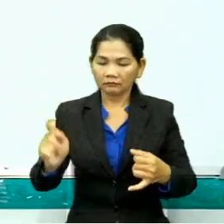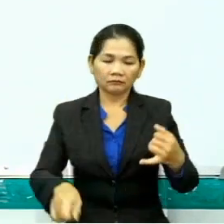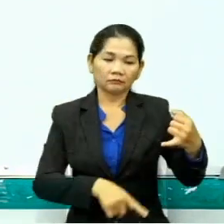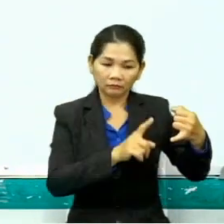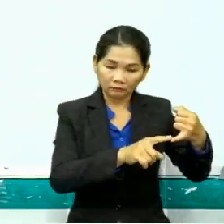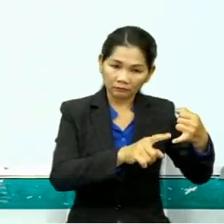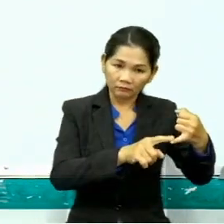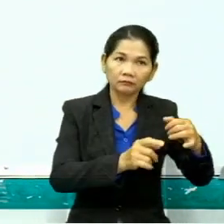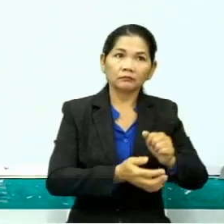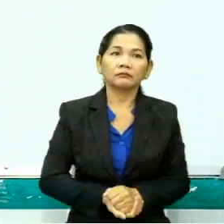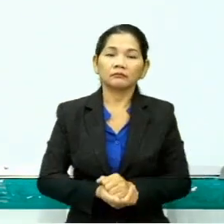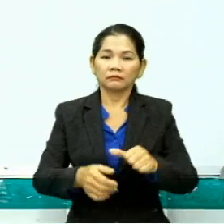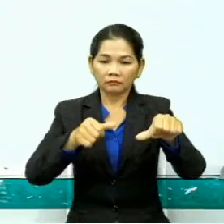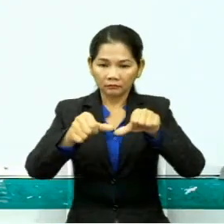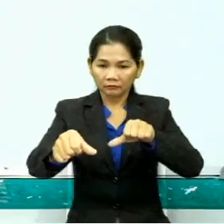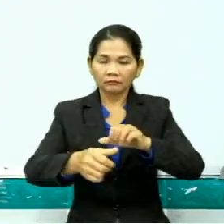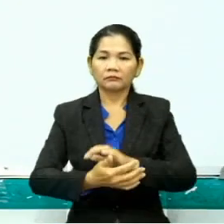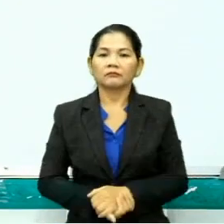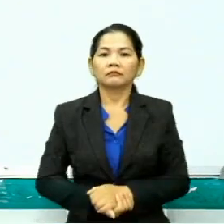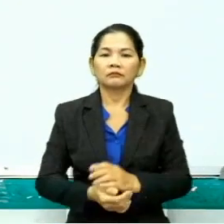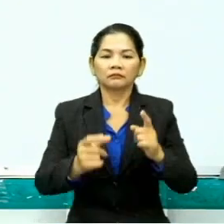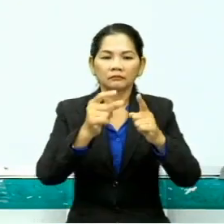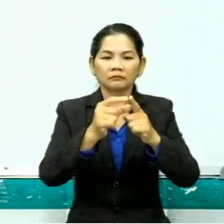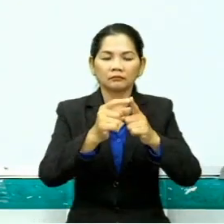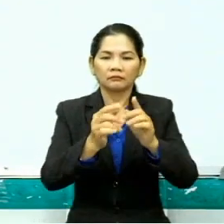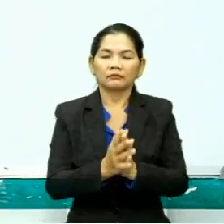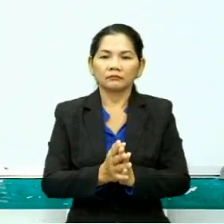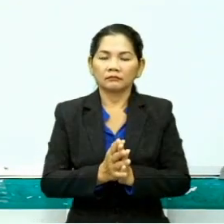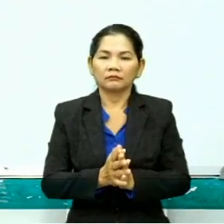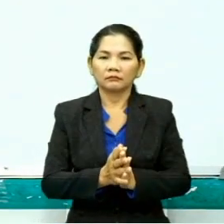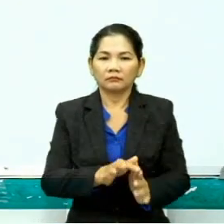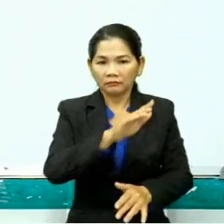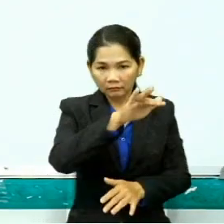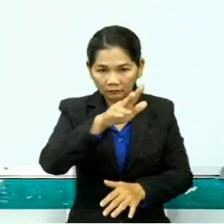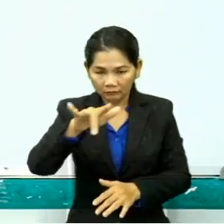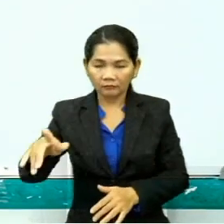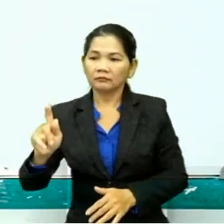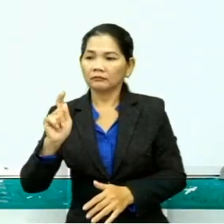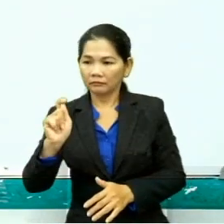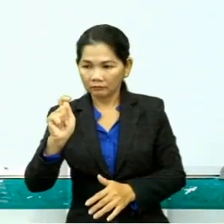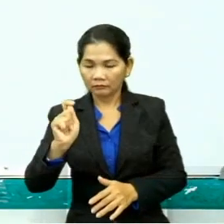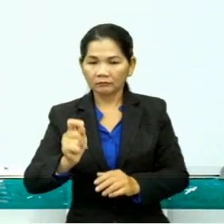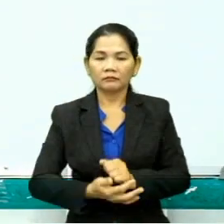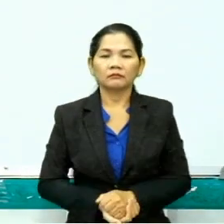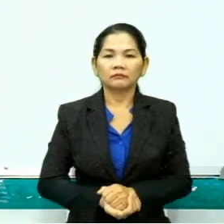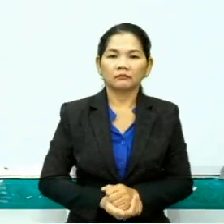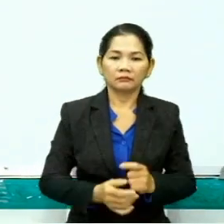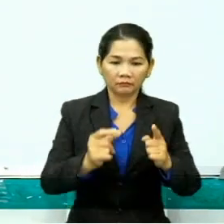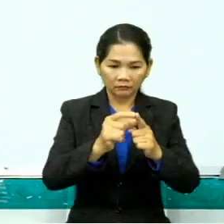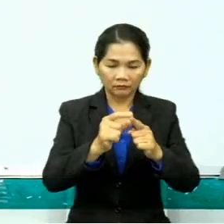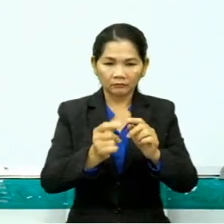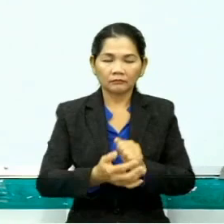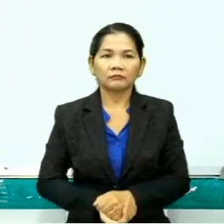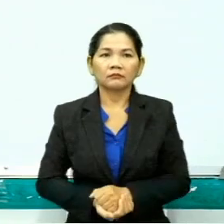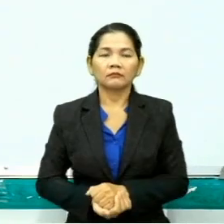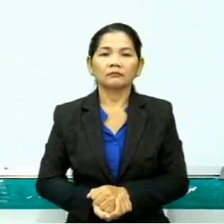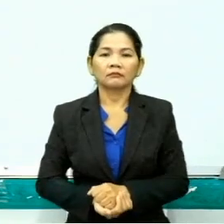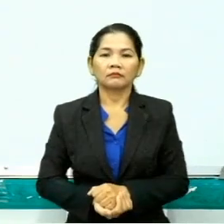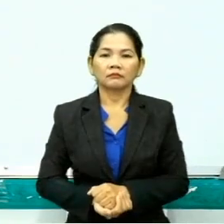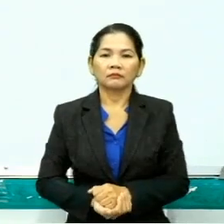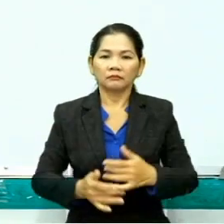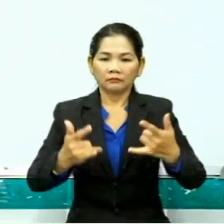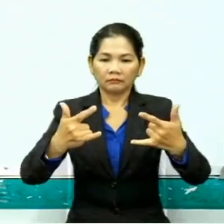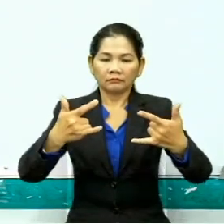bịa chá bịa và to tiền ta miên bịa nát đẹp và cộp nó rớ chá cứ miếng chá bịa bò